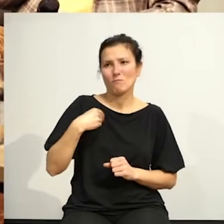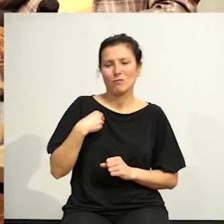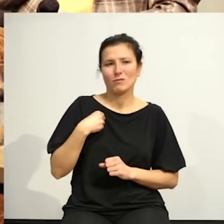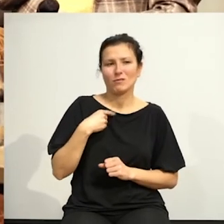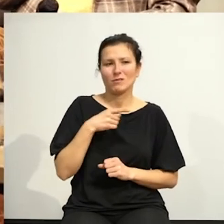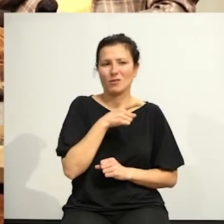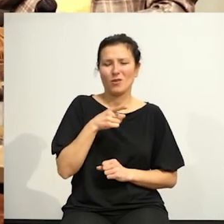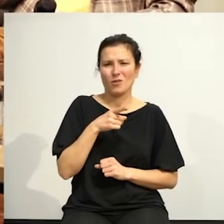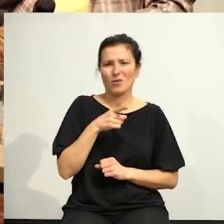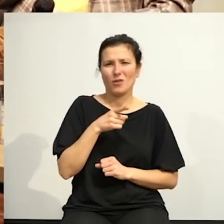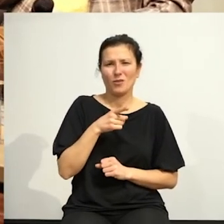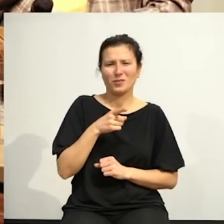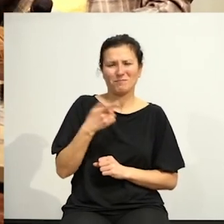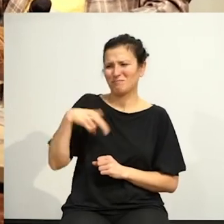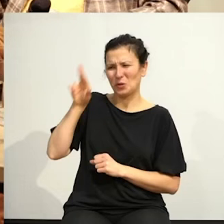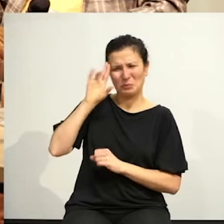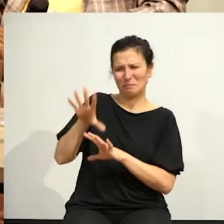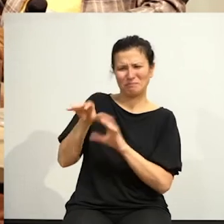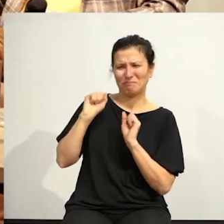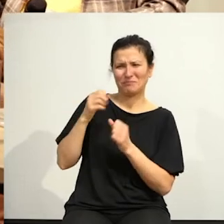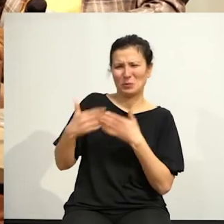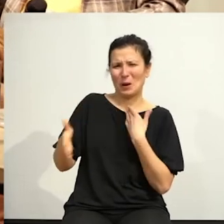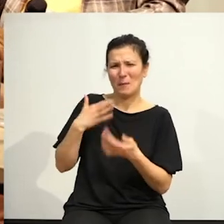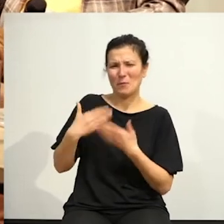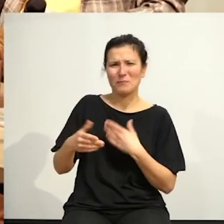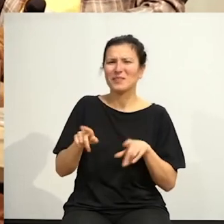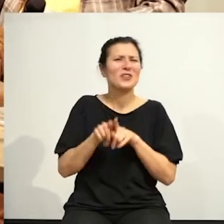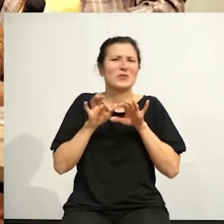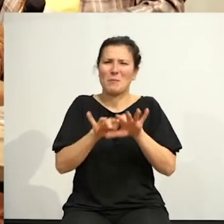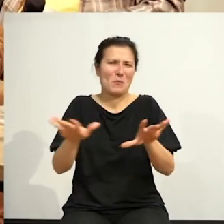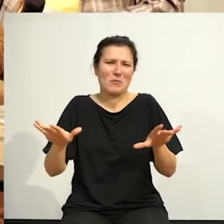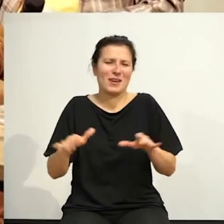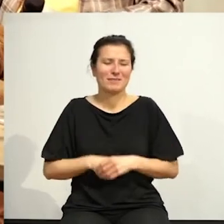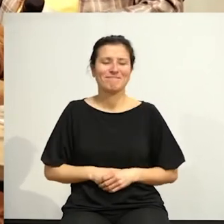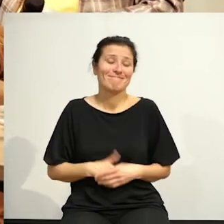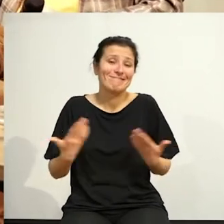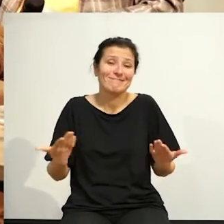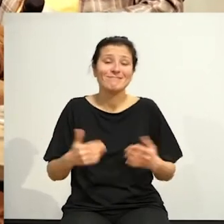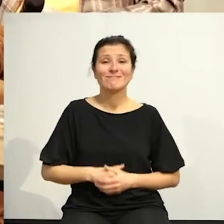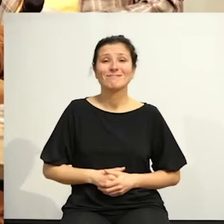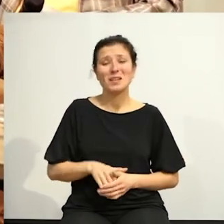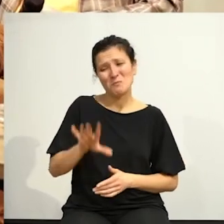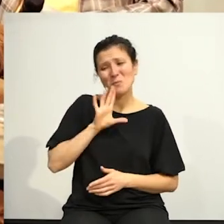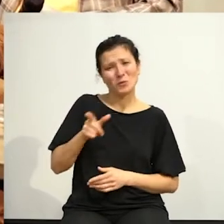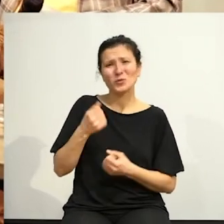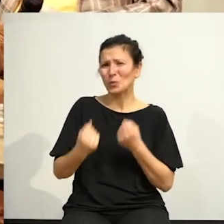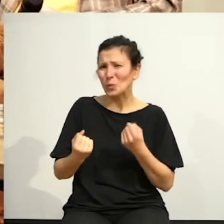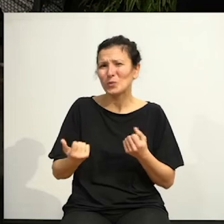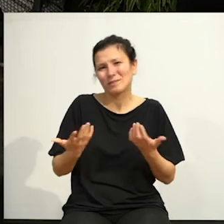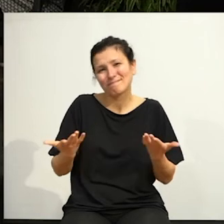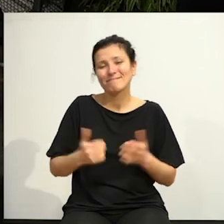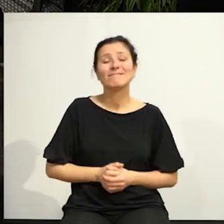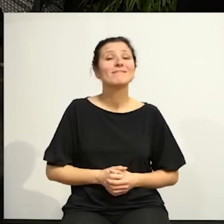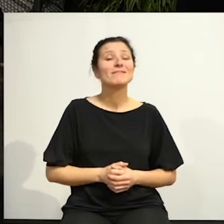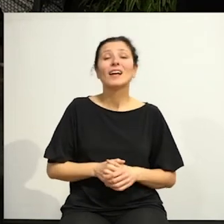jest zupełnie odczytywany i też nie jest popularny, niestety. Bo chyba jest ciężki po prostu dlatego.